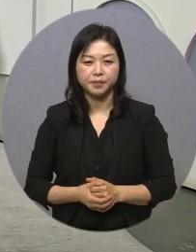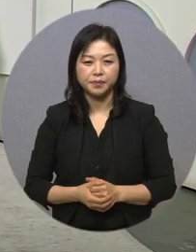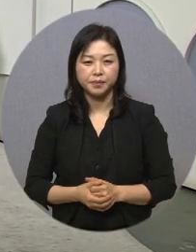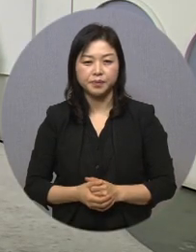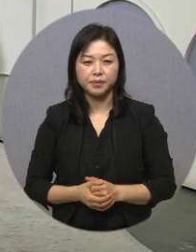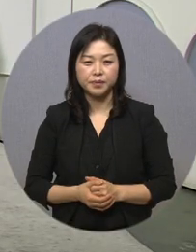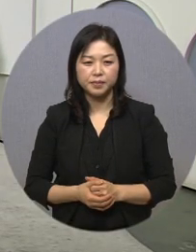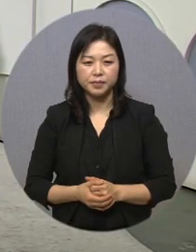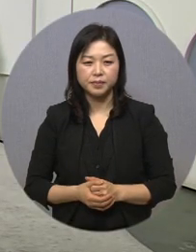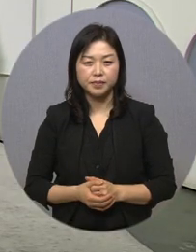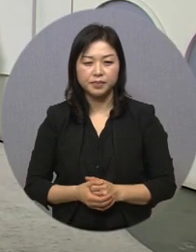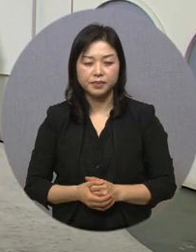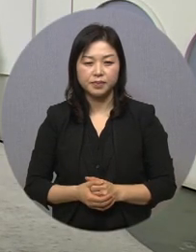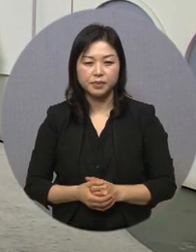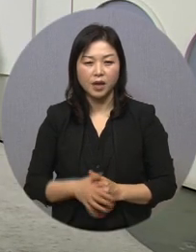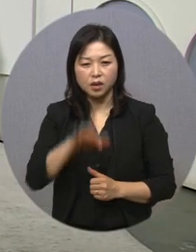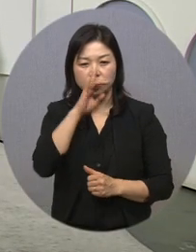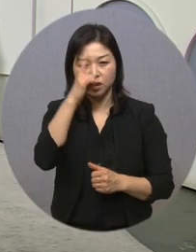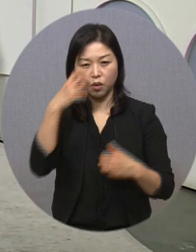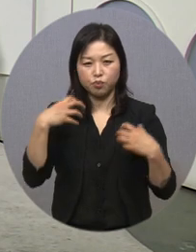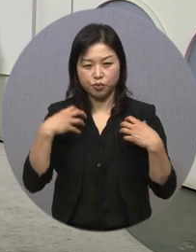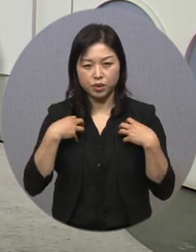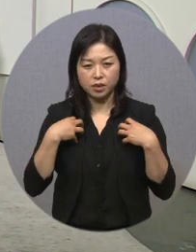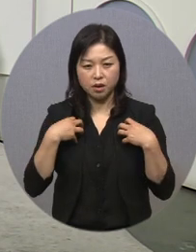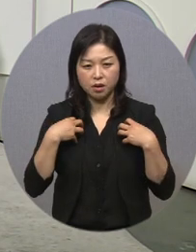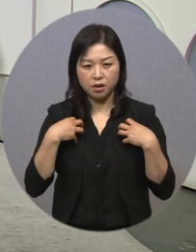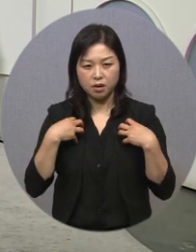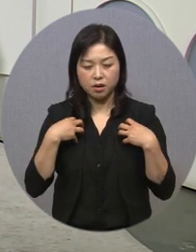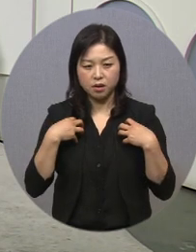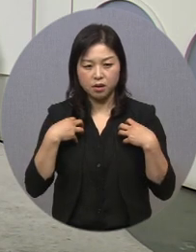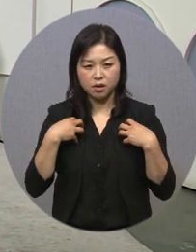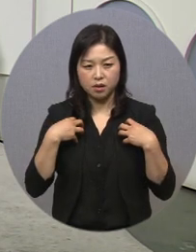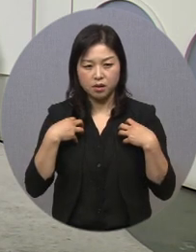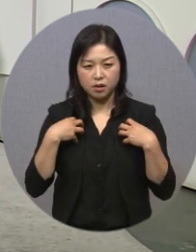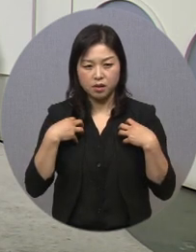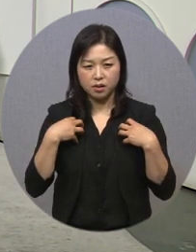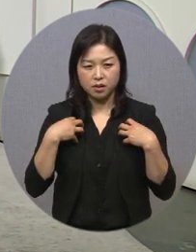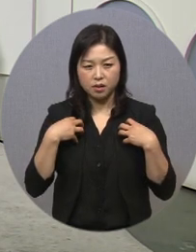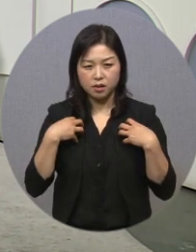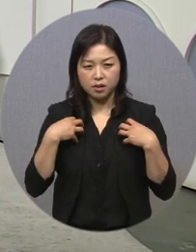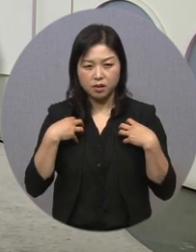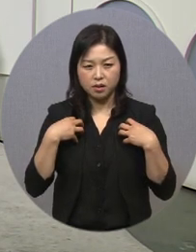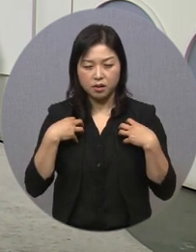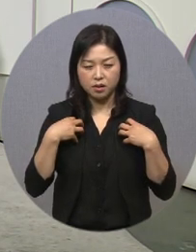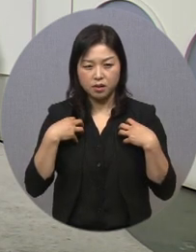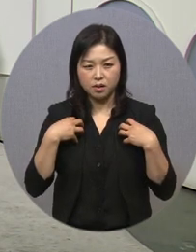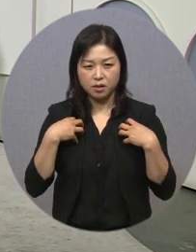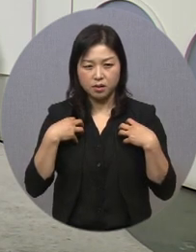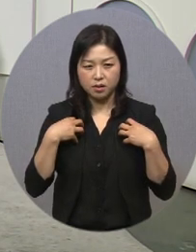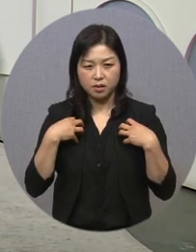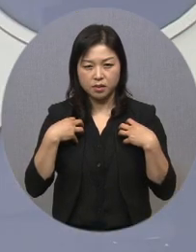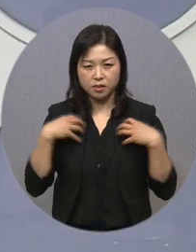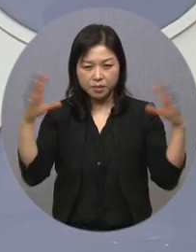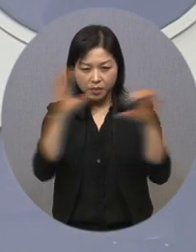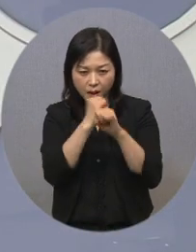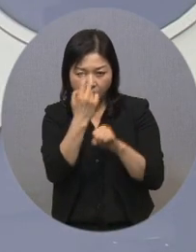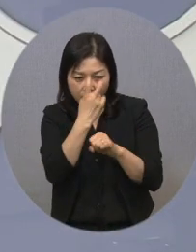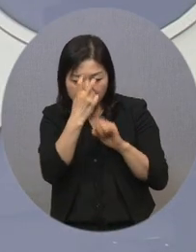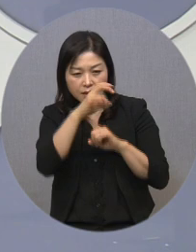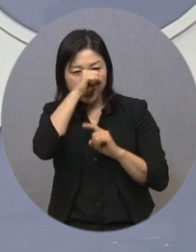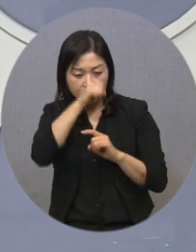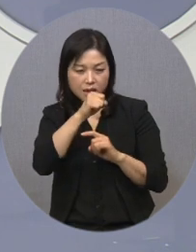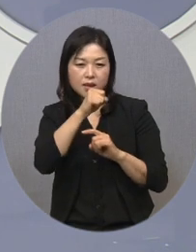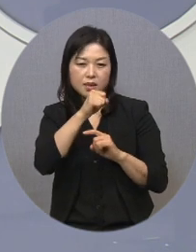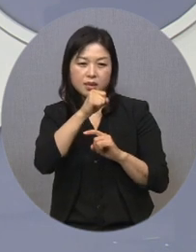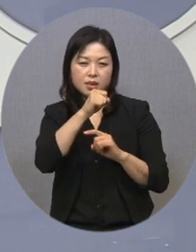그건 전반적으로 중앙정부에서 그건 집약해가지고 말하자면 집행하는 거구만. 네, 그러니까